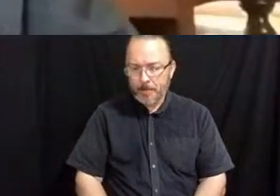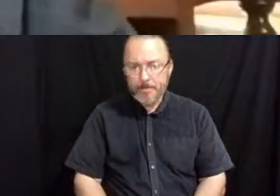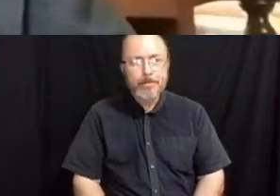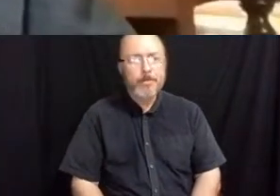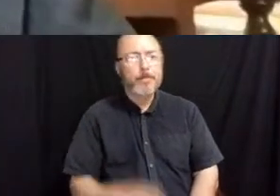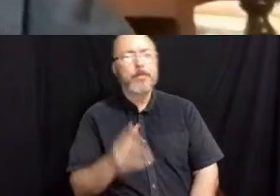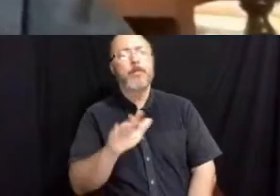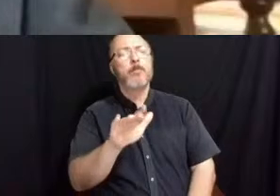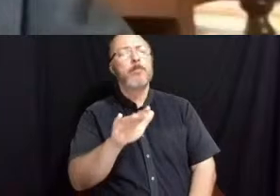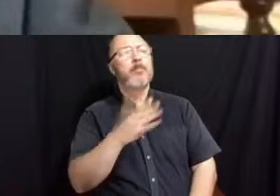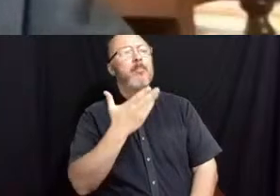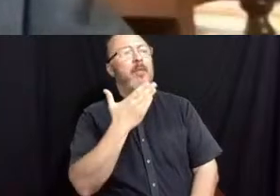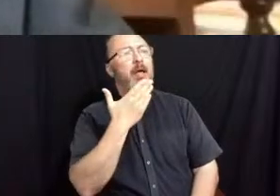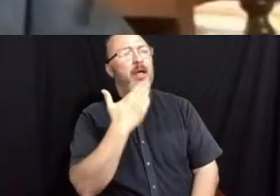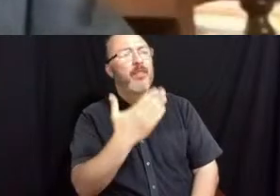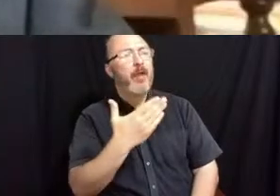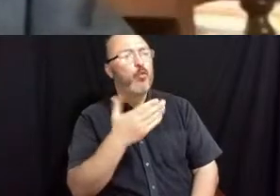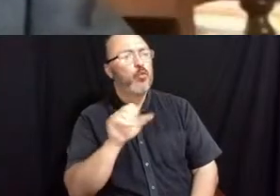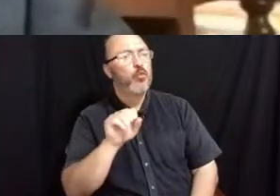Merci, Susan.